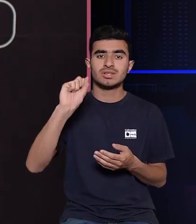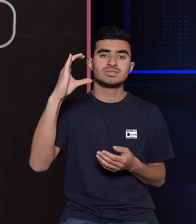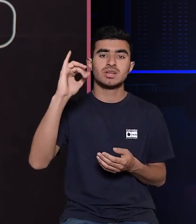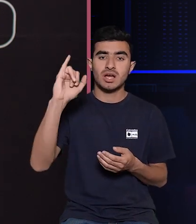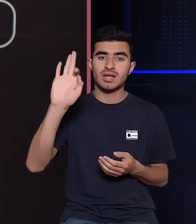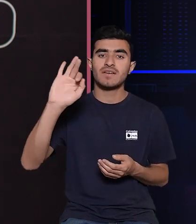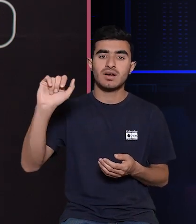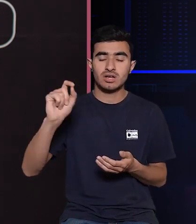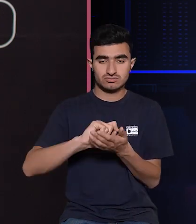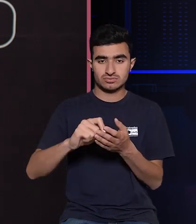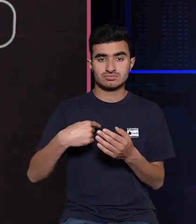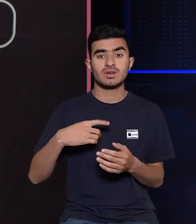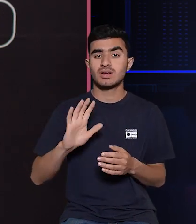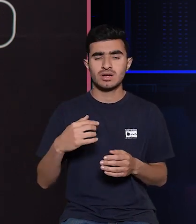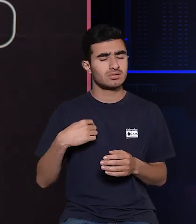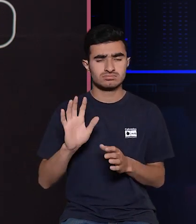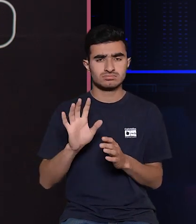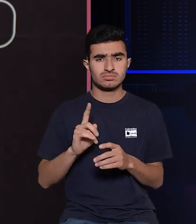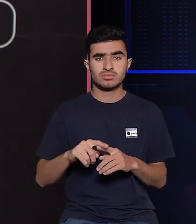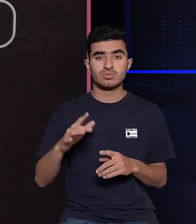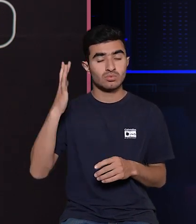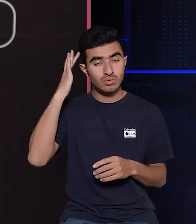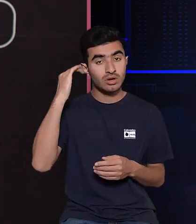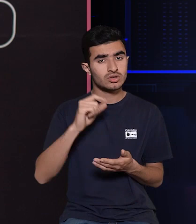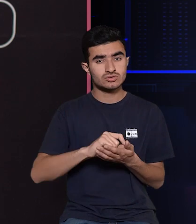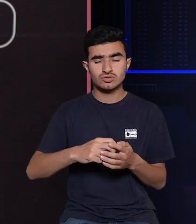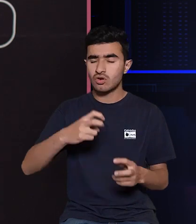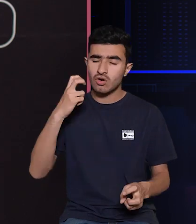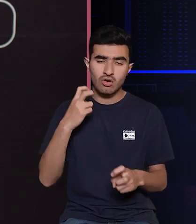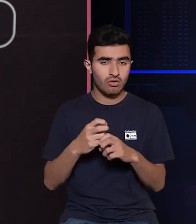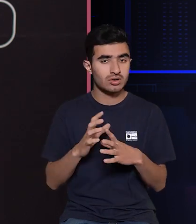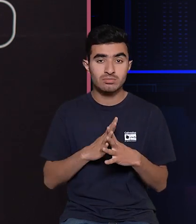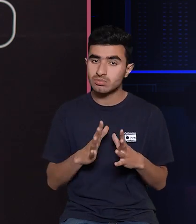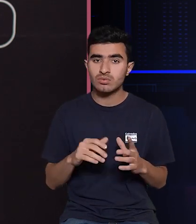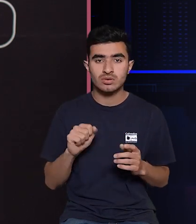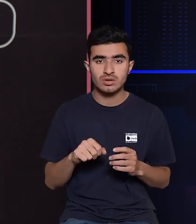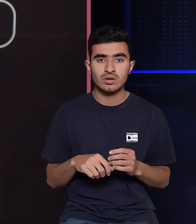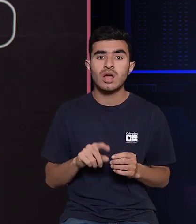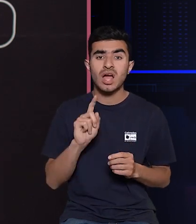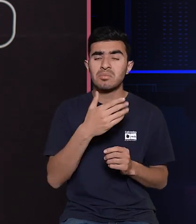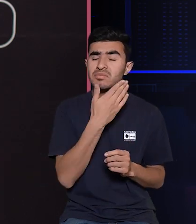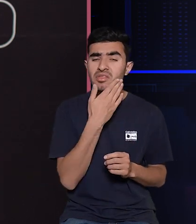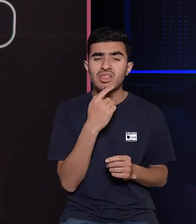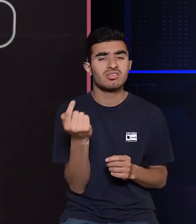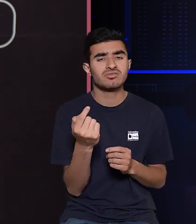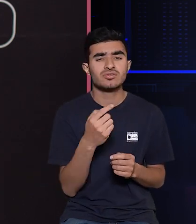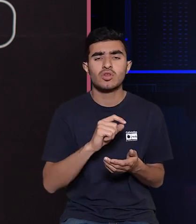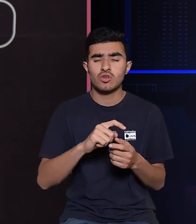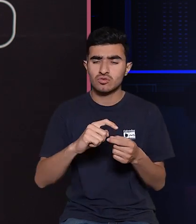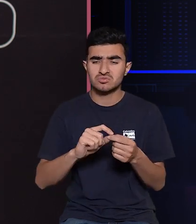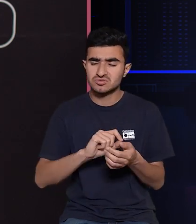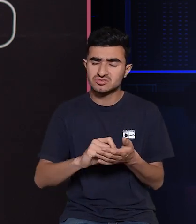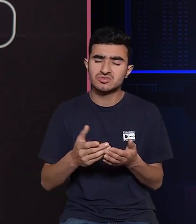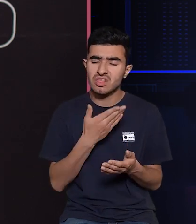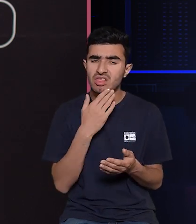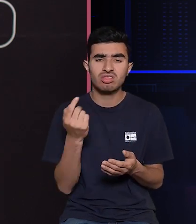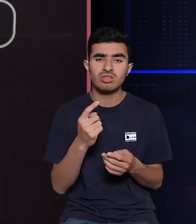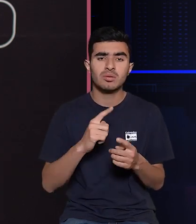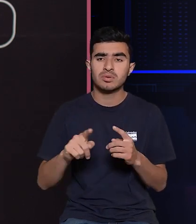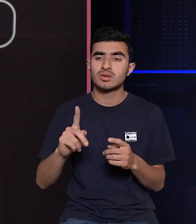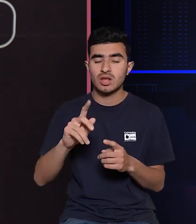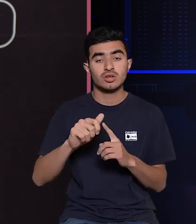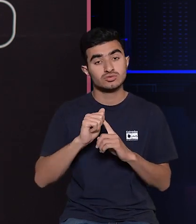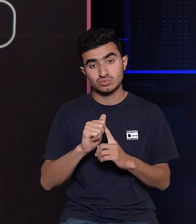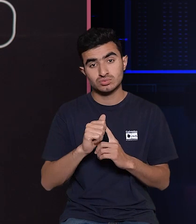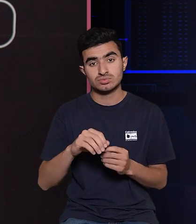fiction writer because I think it's a very hard genre to write well in. आप किसी भी genre में कुछ भी लिख सकते हैं, but it doesn't